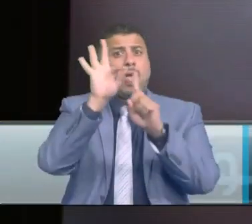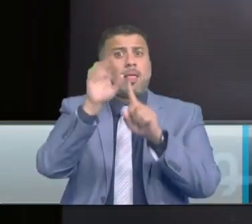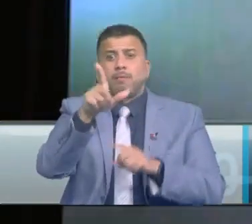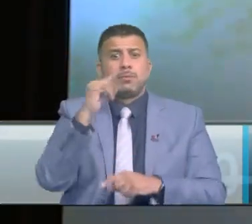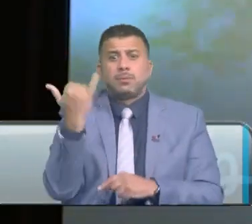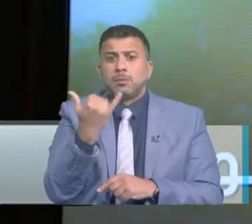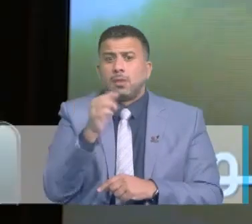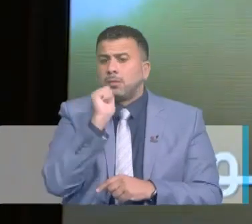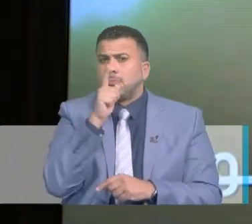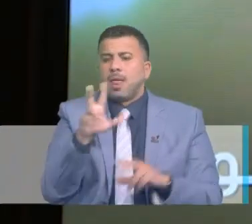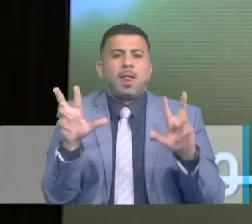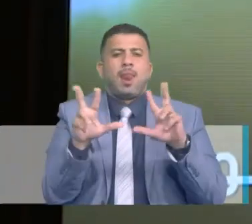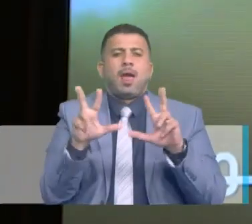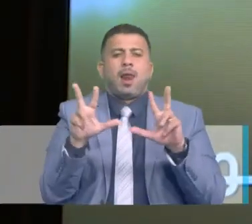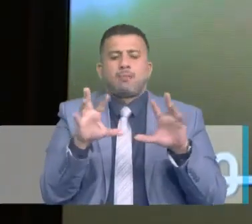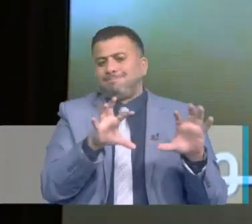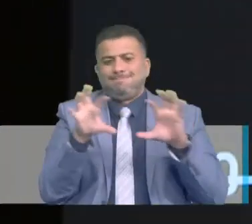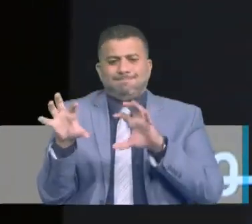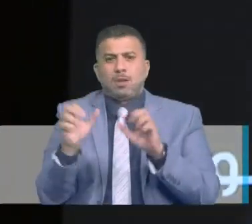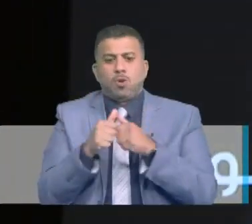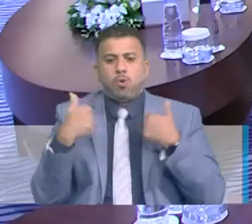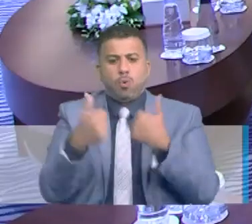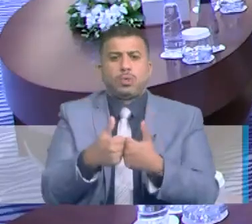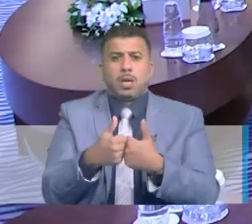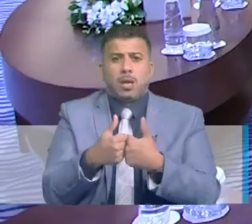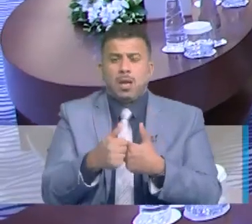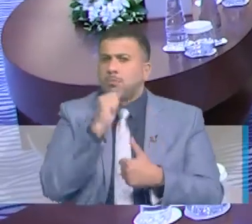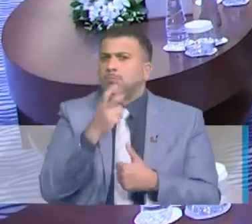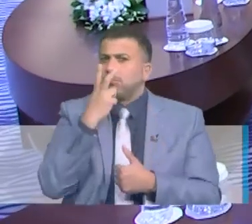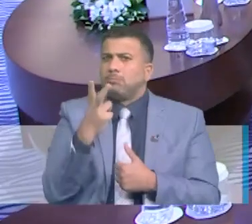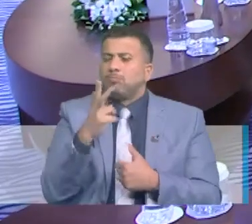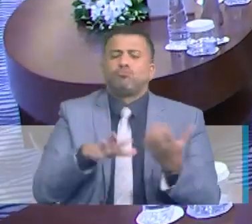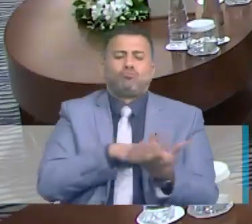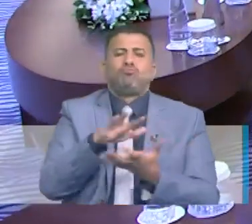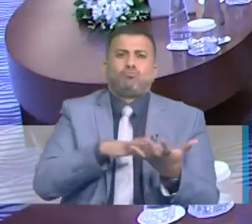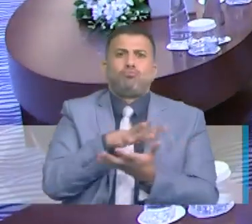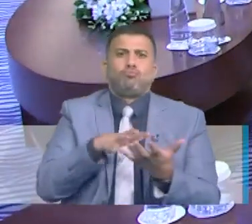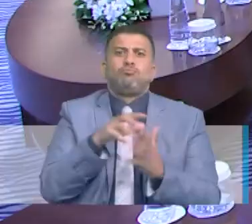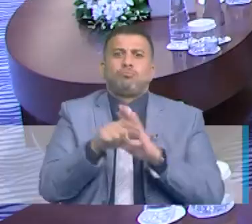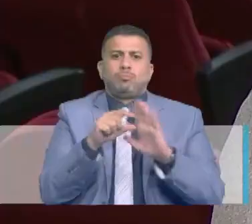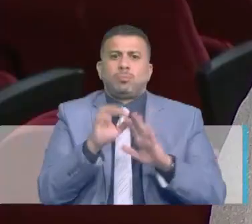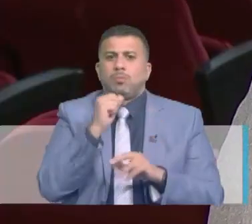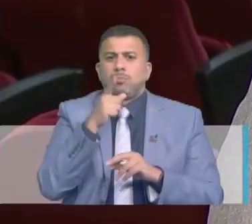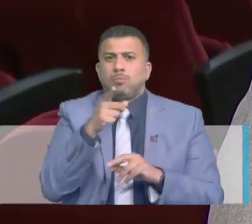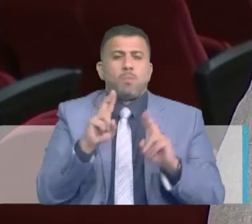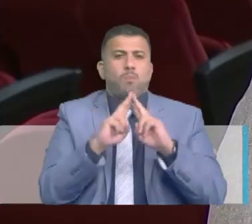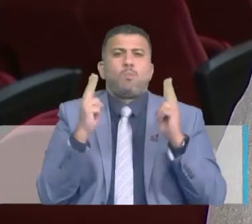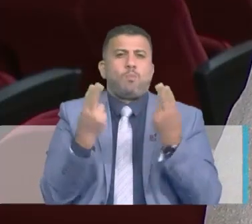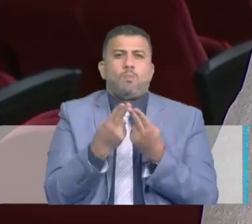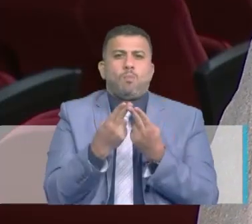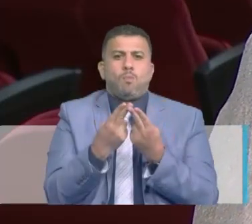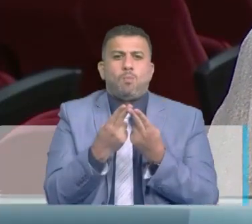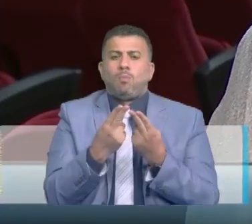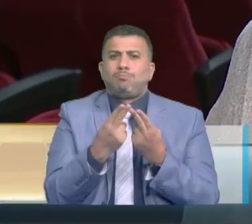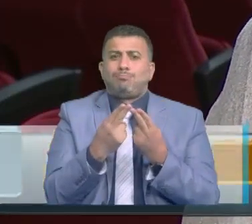الضوء على دور الإعلام في نقل الرسائل الأسرية واستعراض قضاياها. طبعا هذا الملتقى يقام مثل